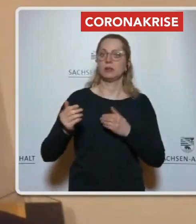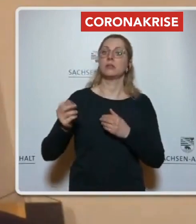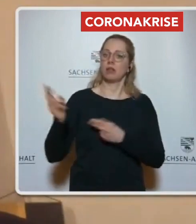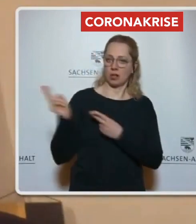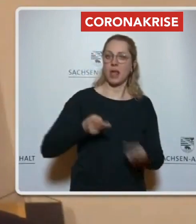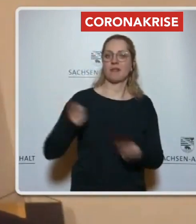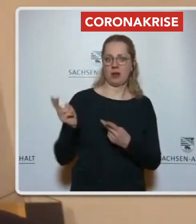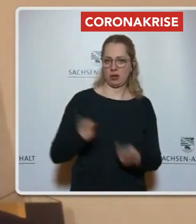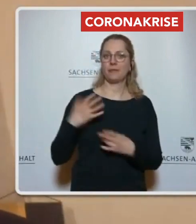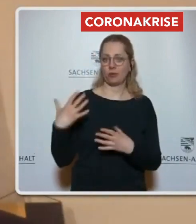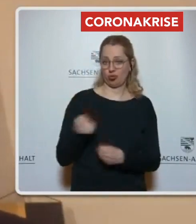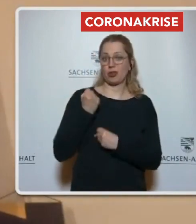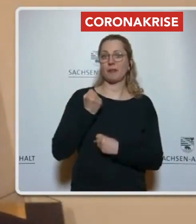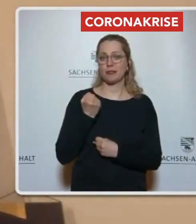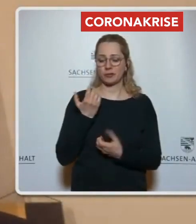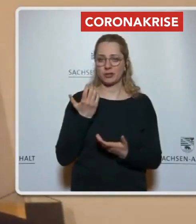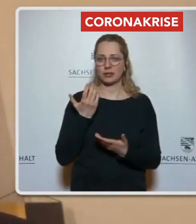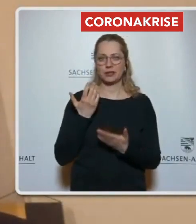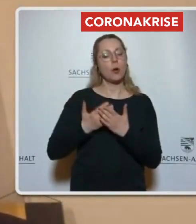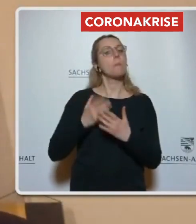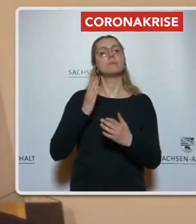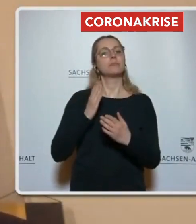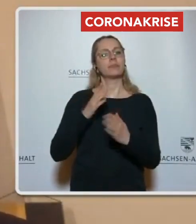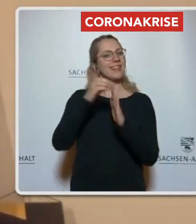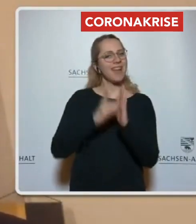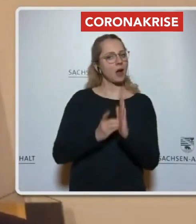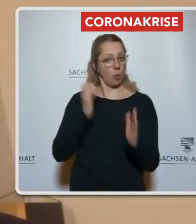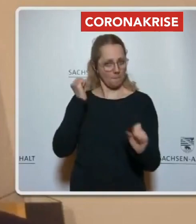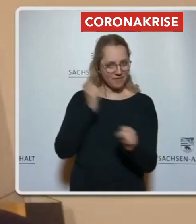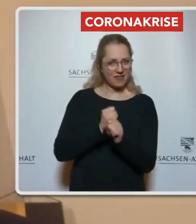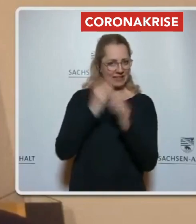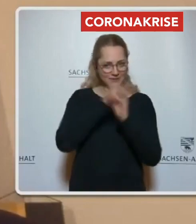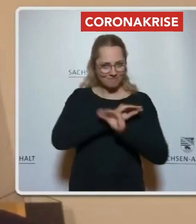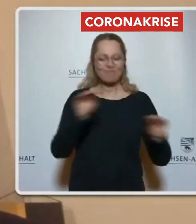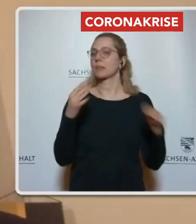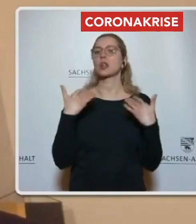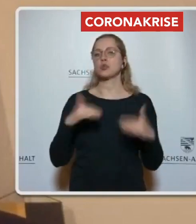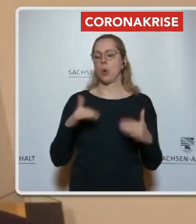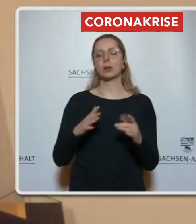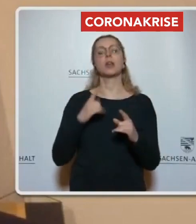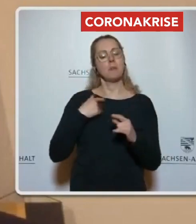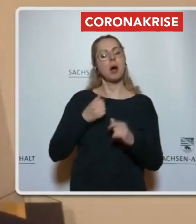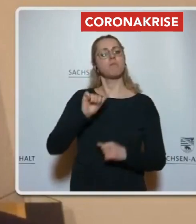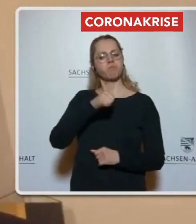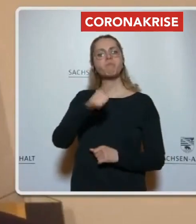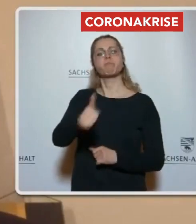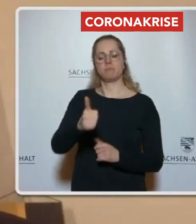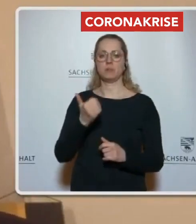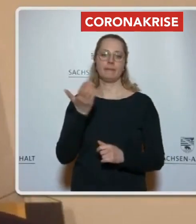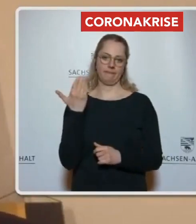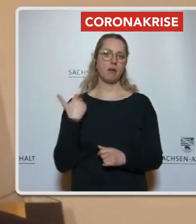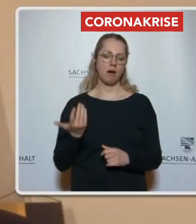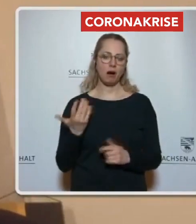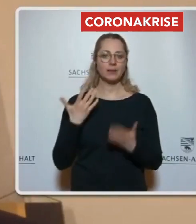entsprechend nicht festgelegt, aber zumindest das in Aussicht gestellt. aber auch ganz klar mit dem